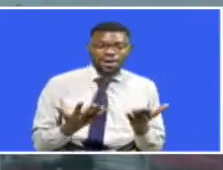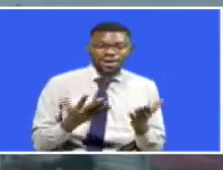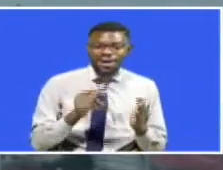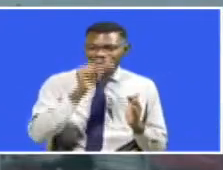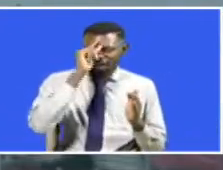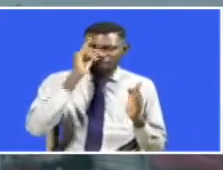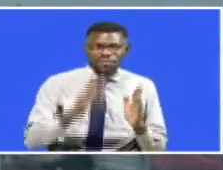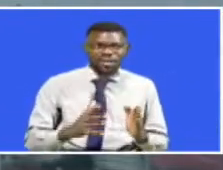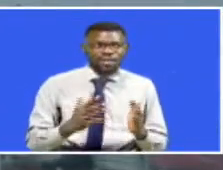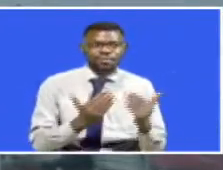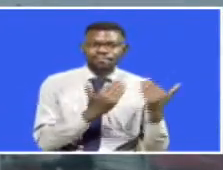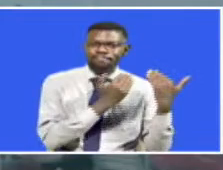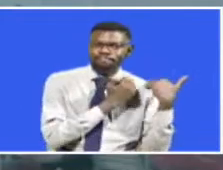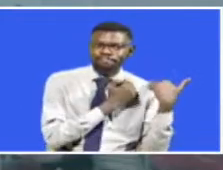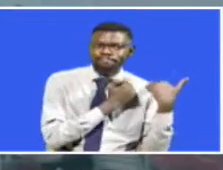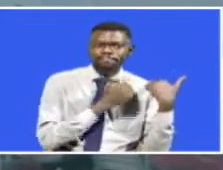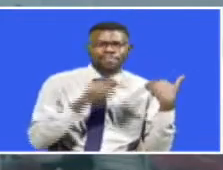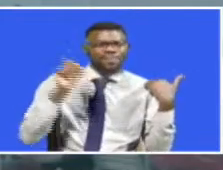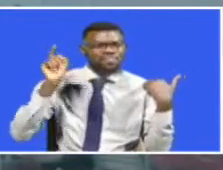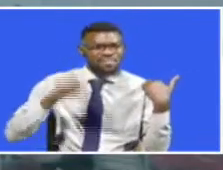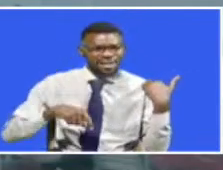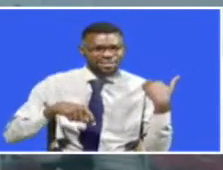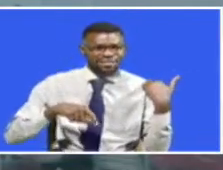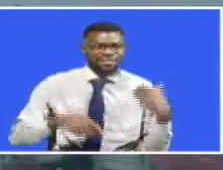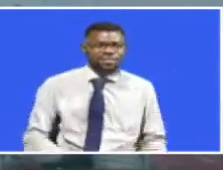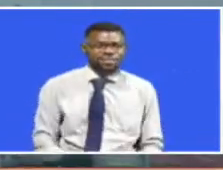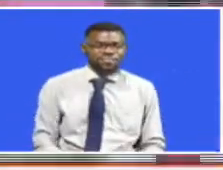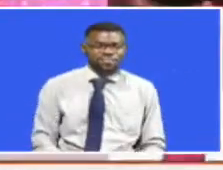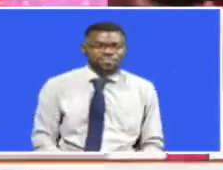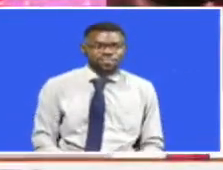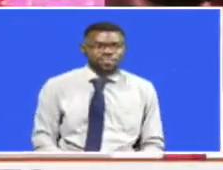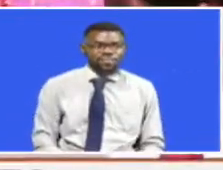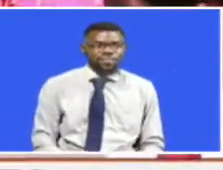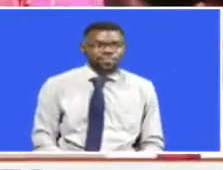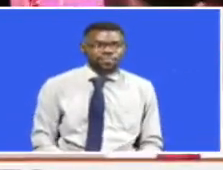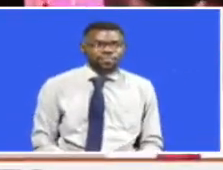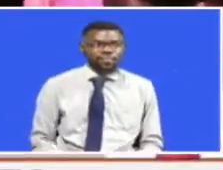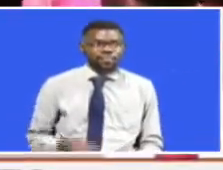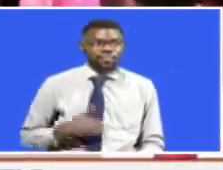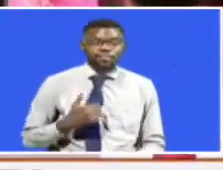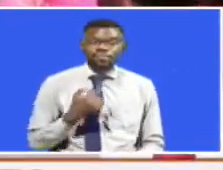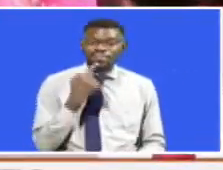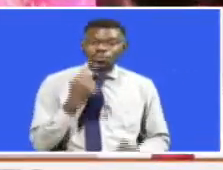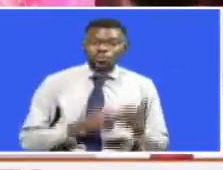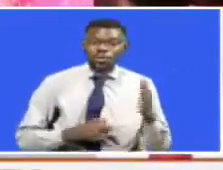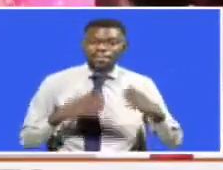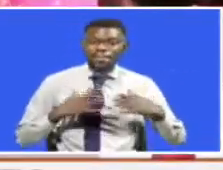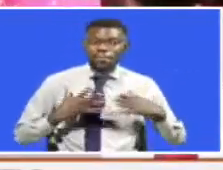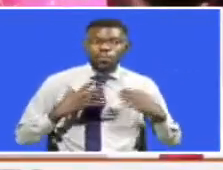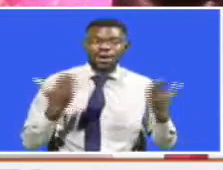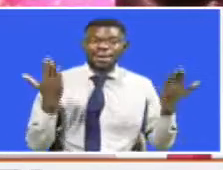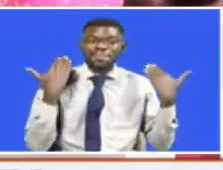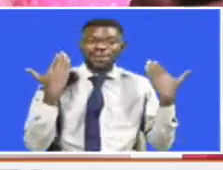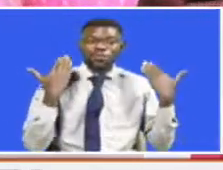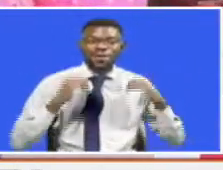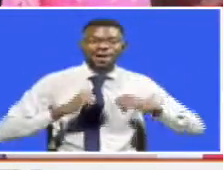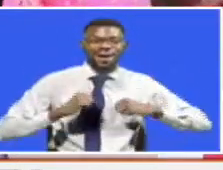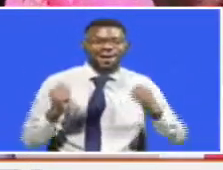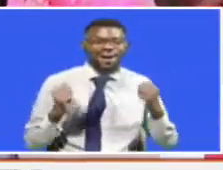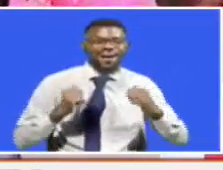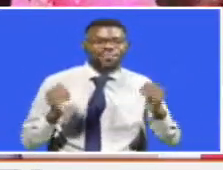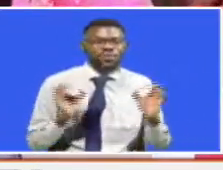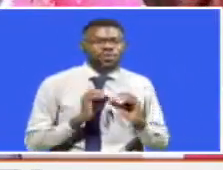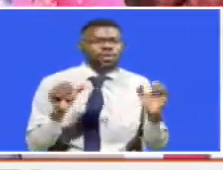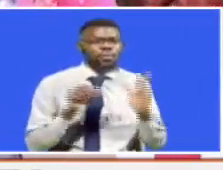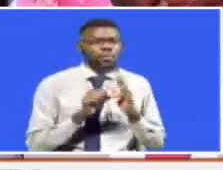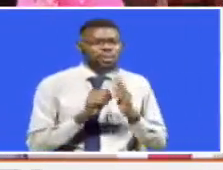huyo anawajibika inavyofaa. Na sisi wacha niseme wananchi wa Meru hawajafurahi. Na kuna